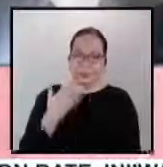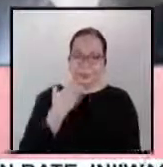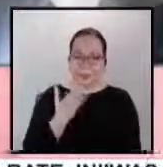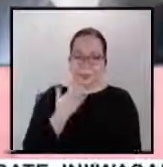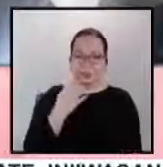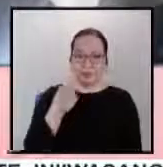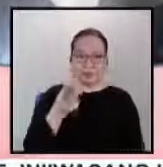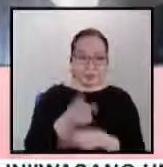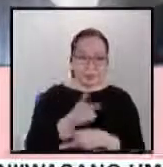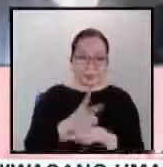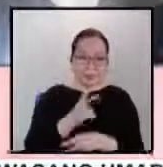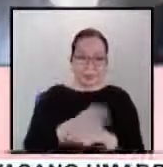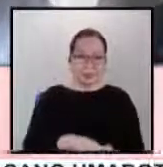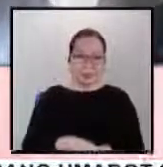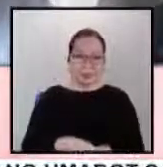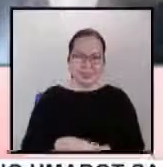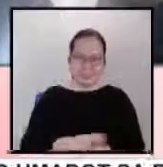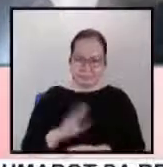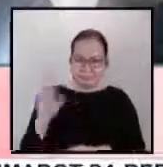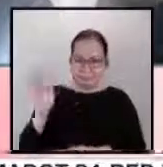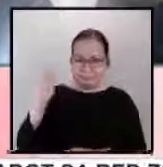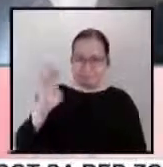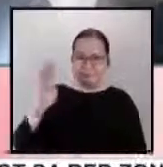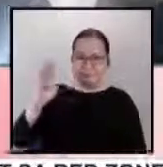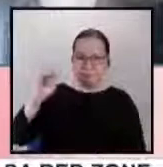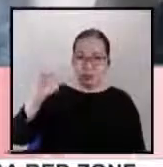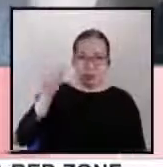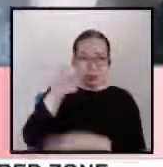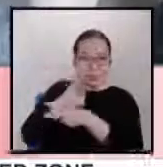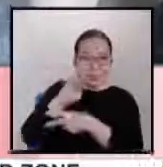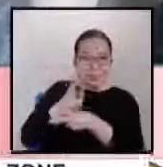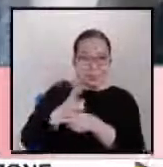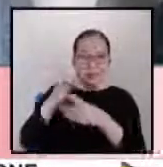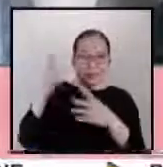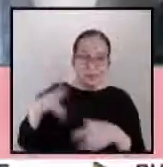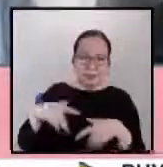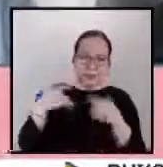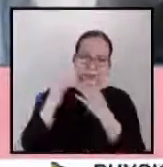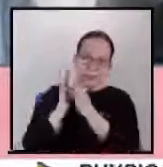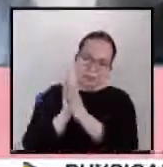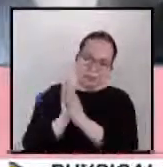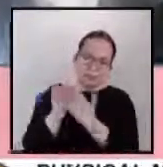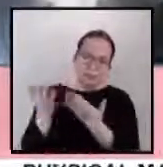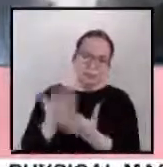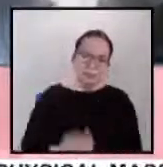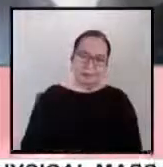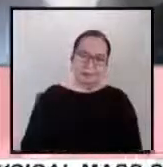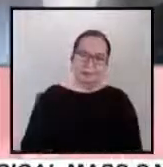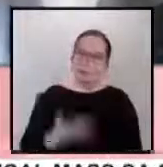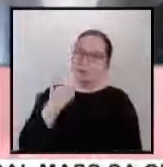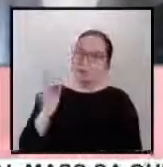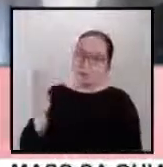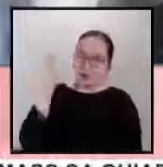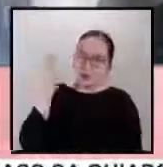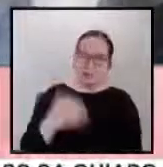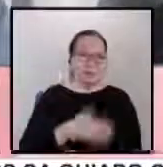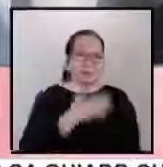ha? Sir Boyet Fajardo. Mabuhay po kayo. Good morning! Thank you. Good morning.